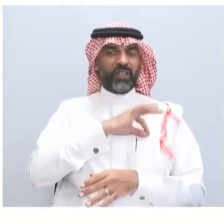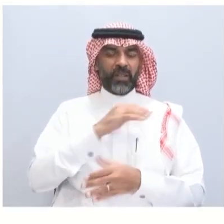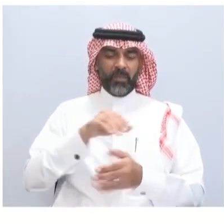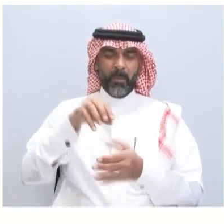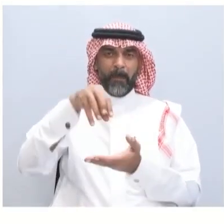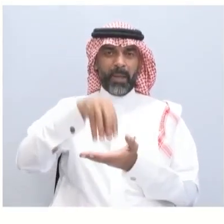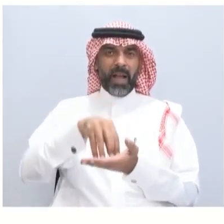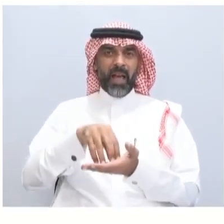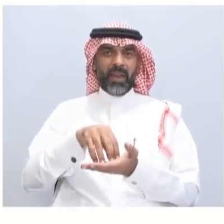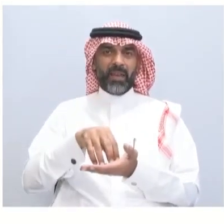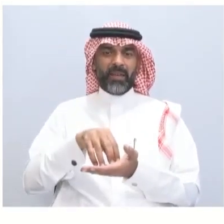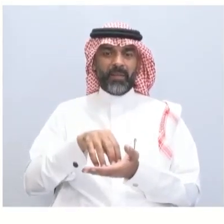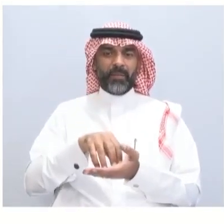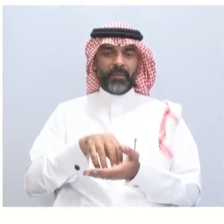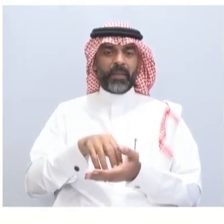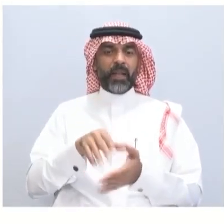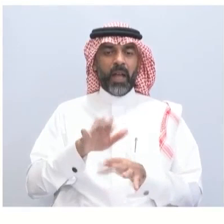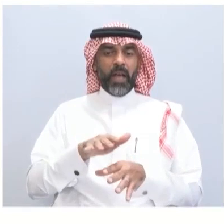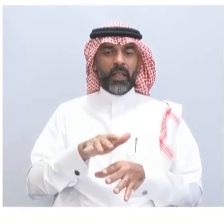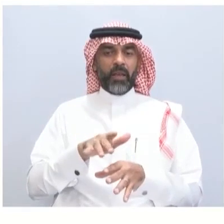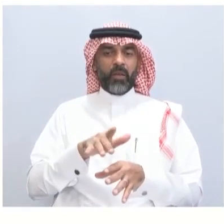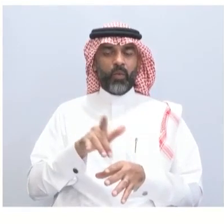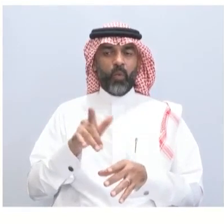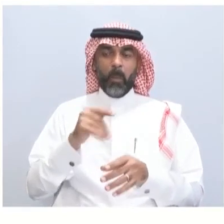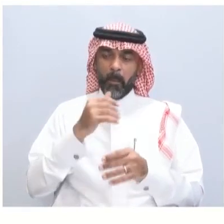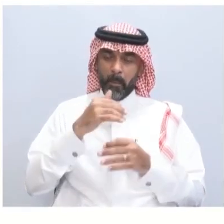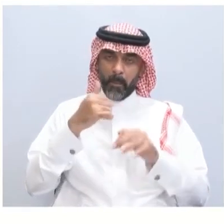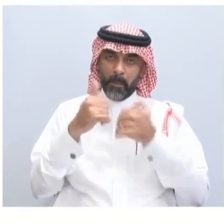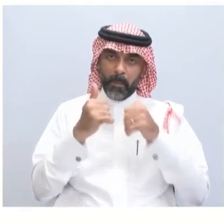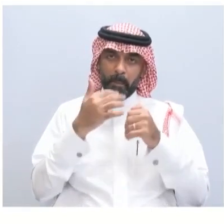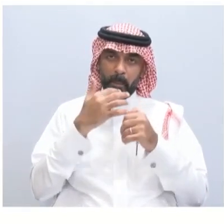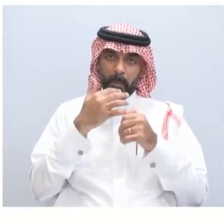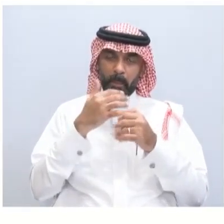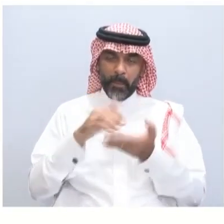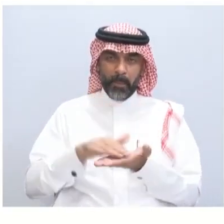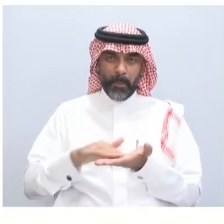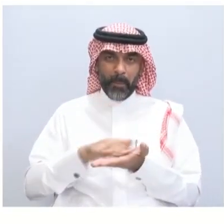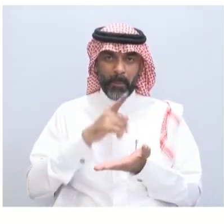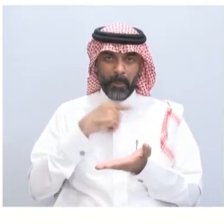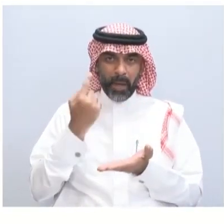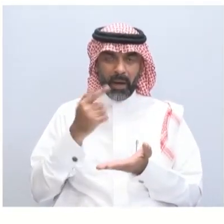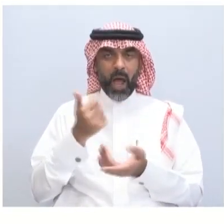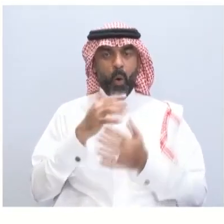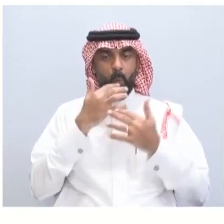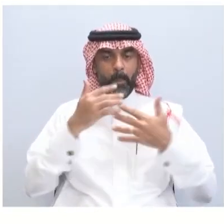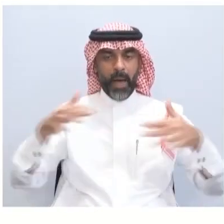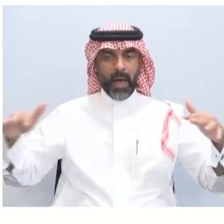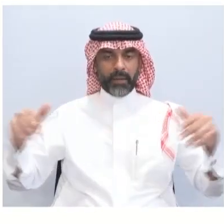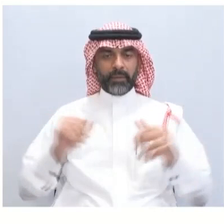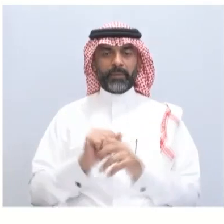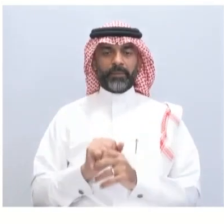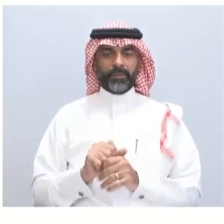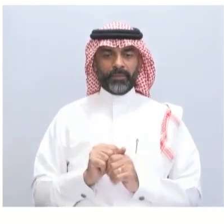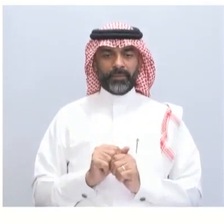بالاضافه الى اطارها البحري حيث انها ممتازين تقع ضمن او في محيطها